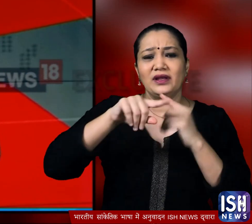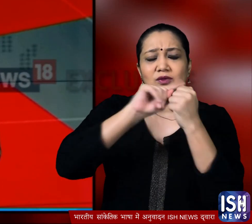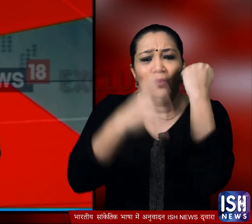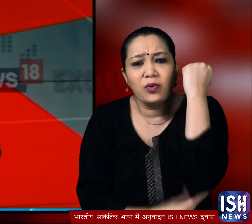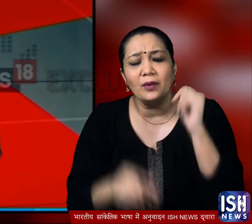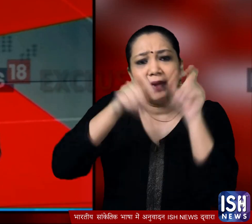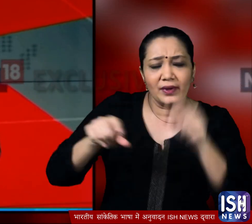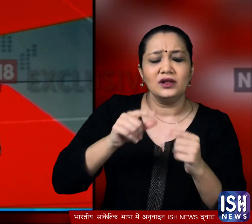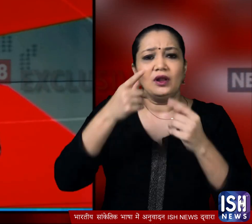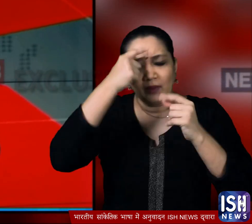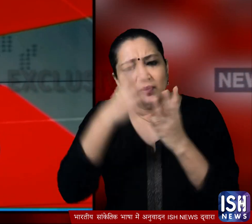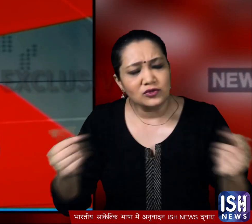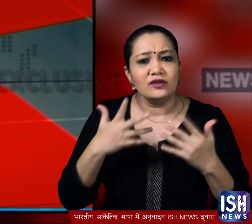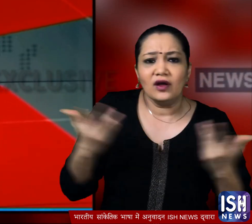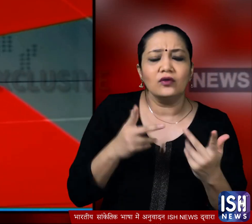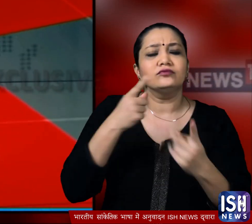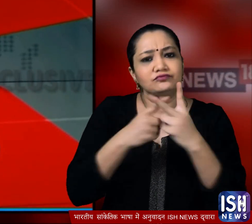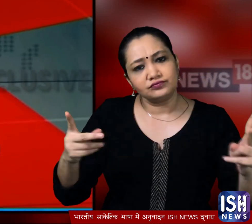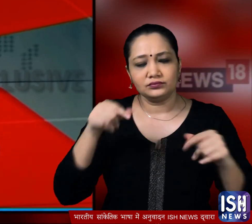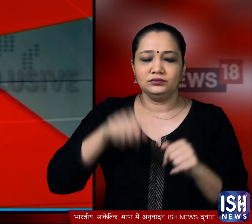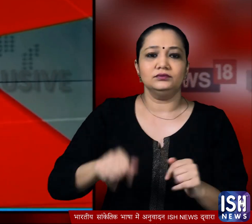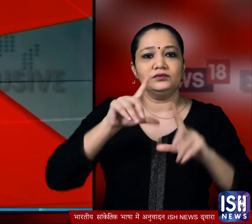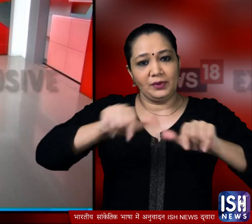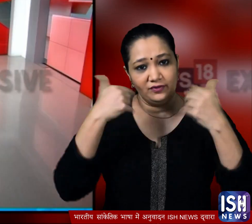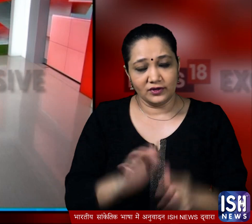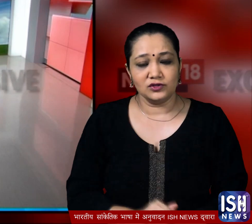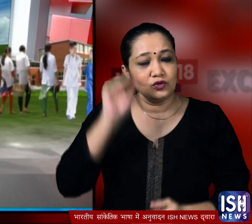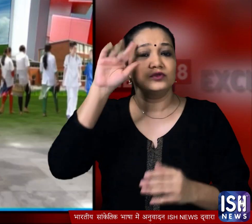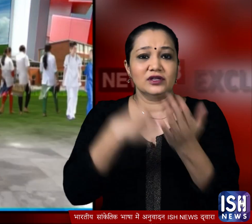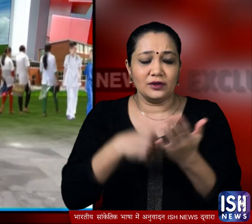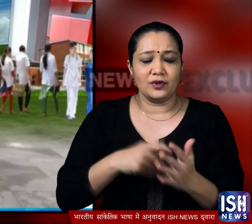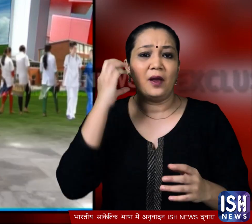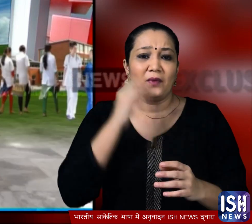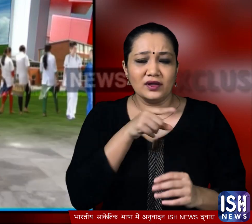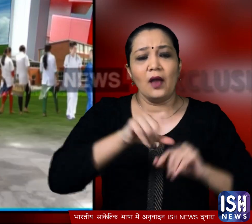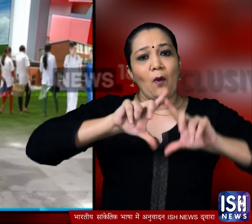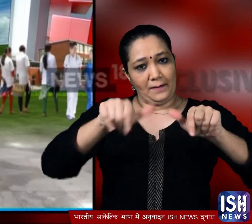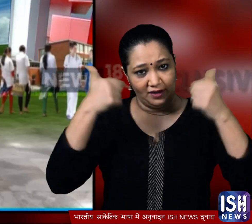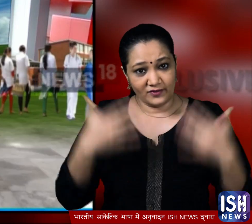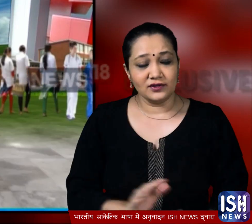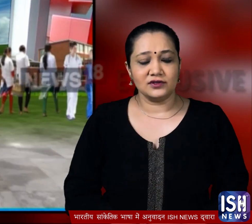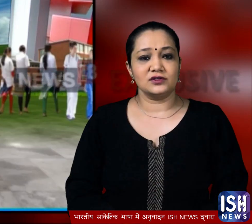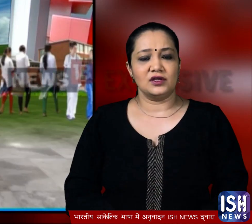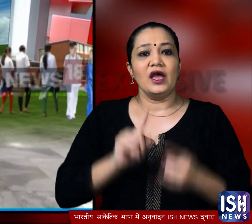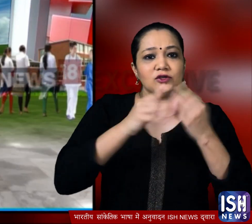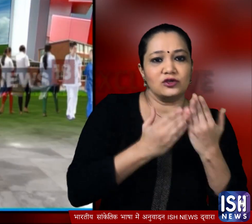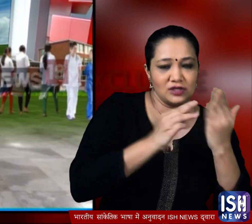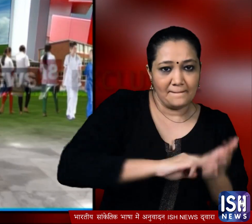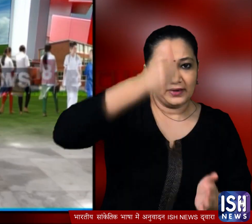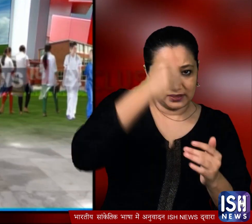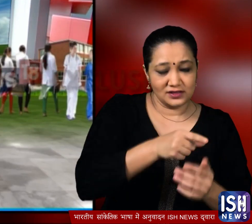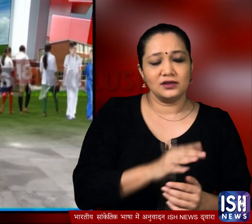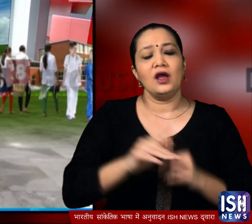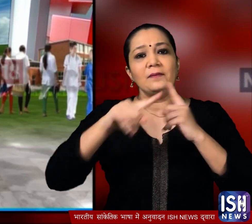के मुद्दे को सुलझाने के निर्देश दिए। न्यूज 18 के अमिताभ सिन्हा की रिपोर्ट है कि प्रधानमंत्री ने इस मुद्दे पर एक बैठक की, जिसमें शिक्षा मंत्री धर्मेंद्र